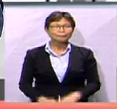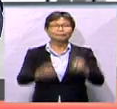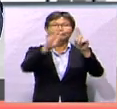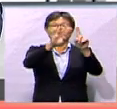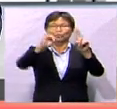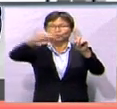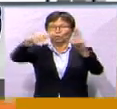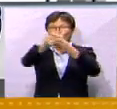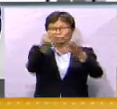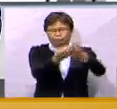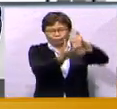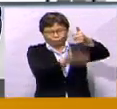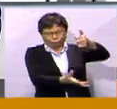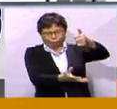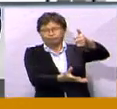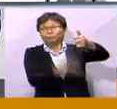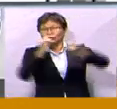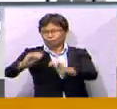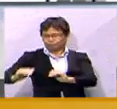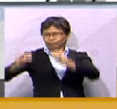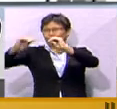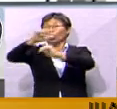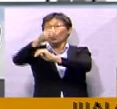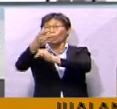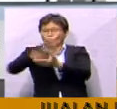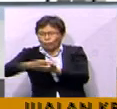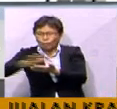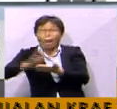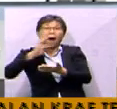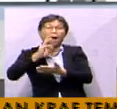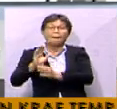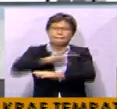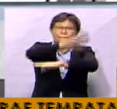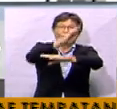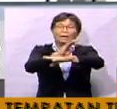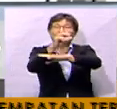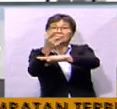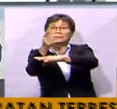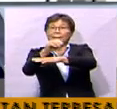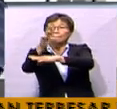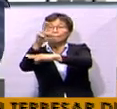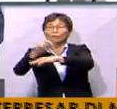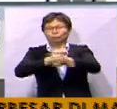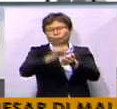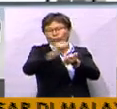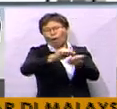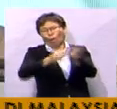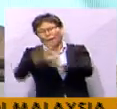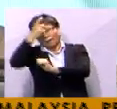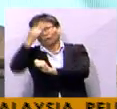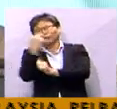147 juta ringgit jumlah peruntukan untuk menaik taraf loji rawatan air Bukit Selambau diluluskan Datuk Seri Najib.